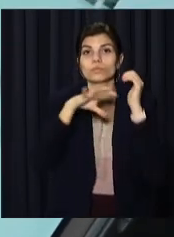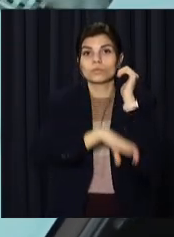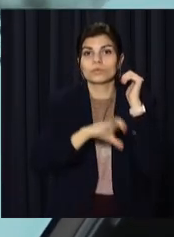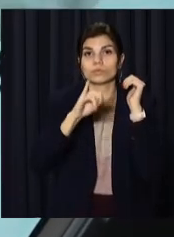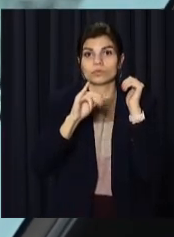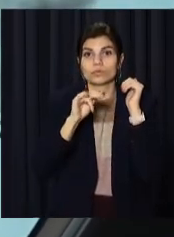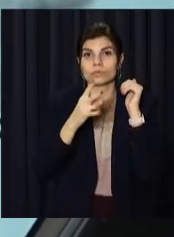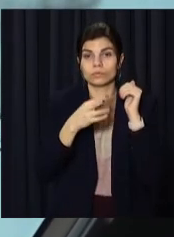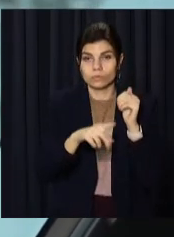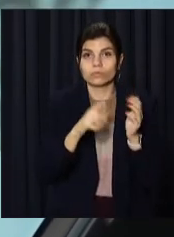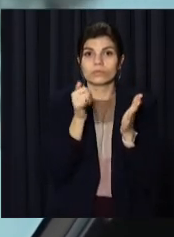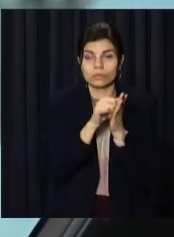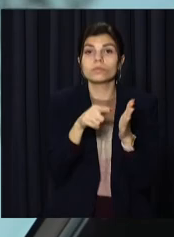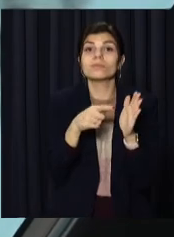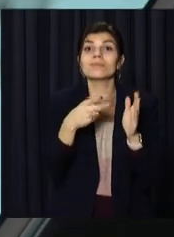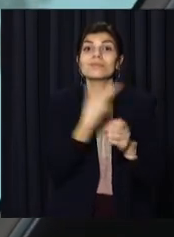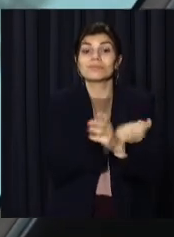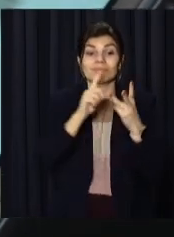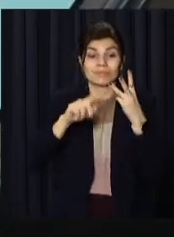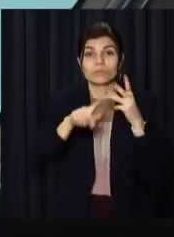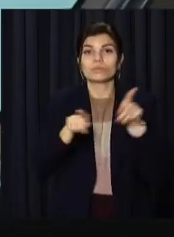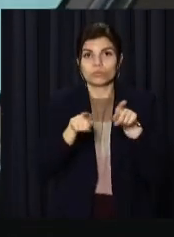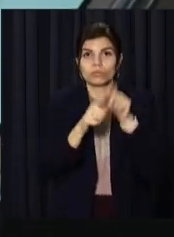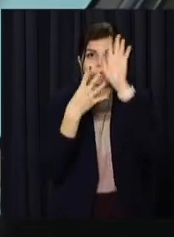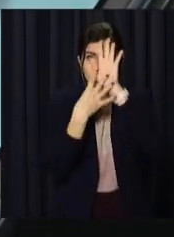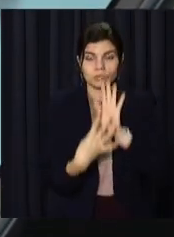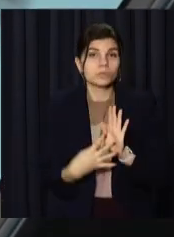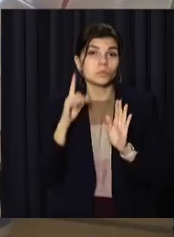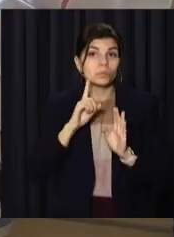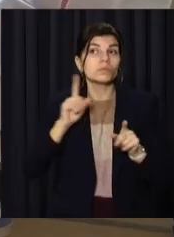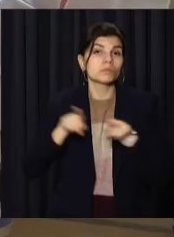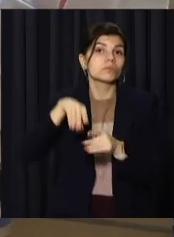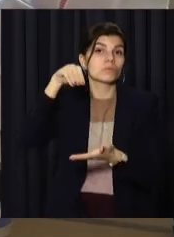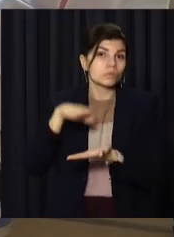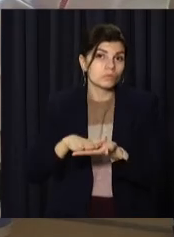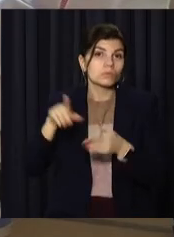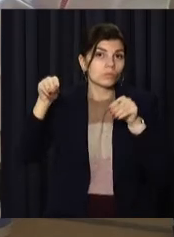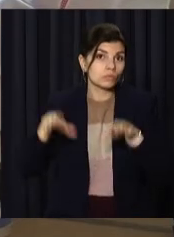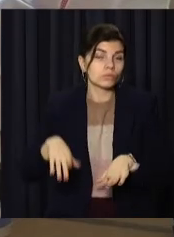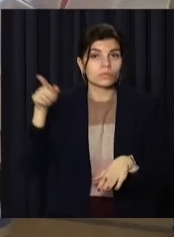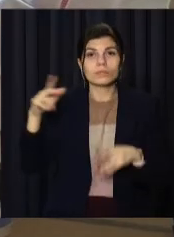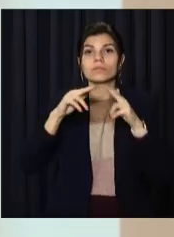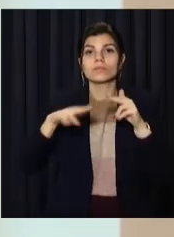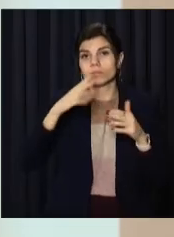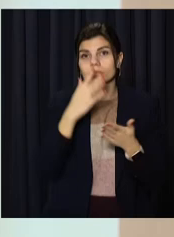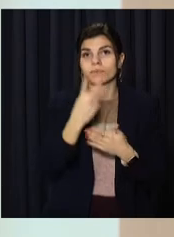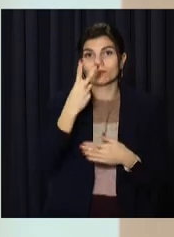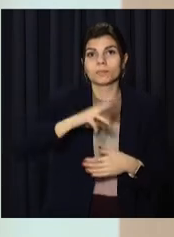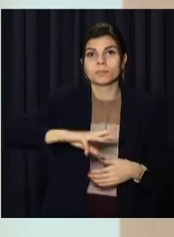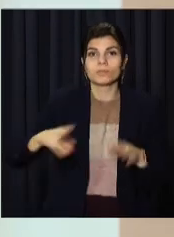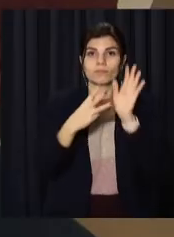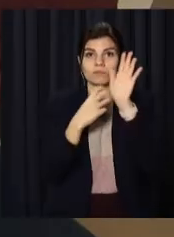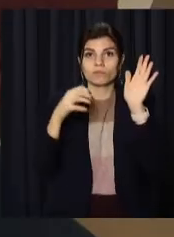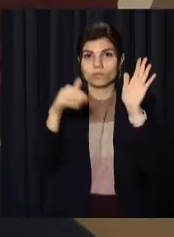січня. Його термін дії також 9 місяців. Принаймні, поки так декларують. Нині на Дніпропетровщині зробили майже 2